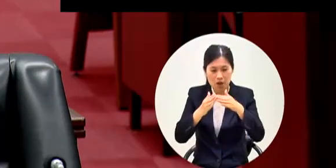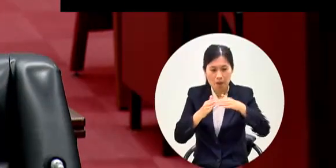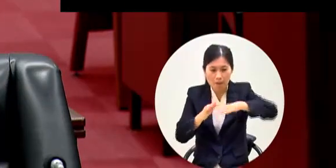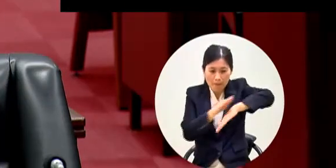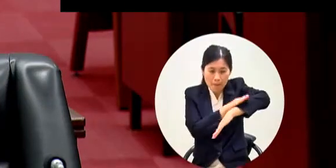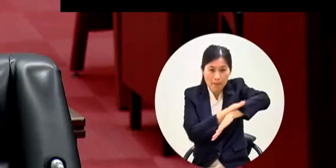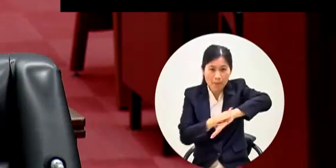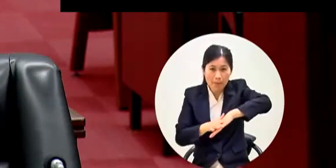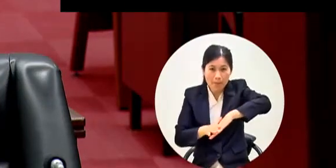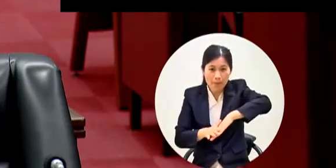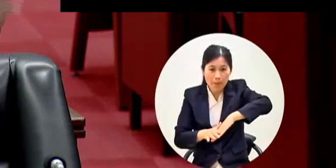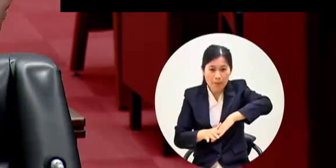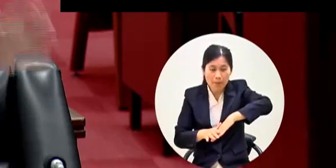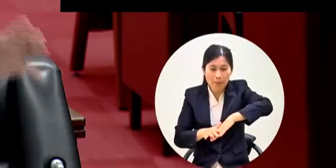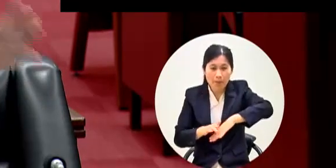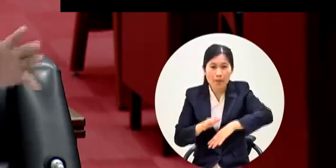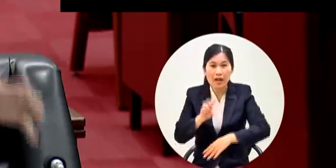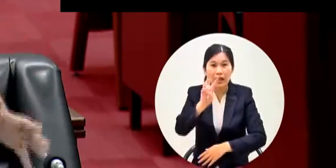满五年，